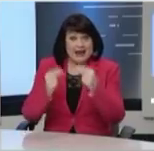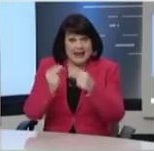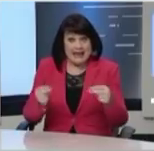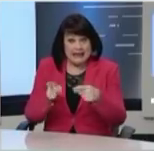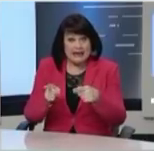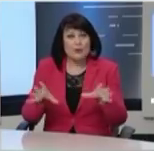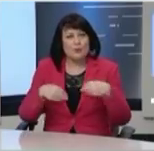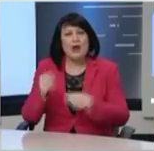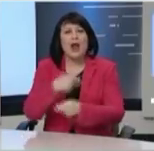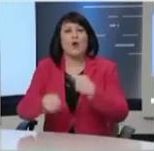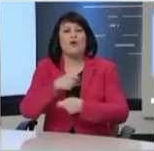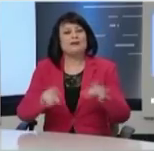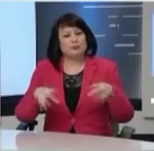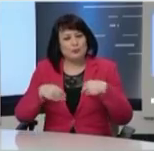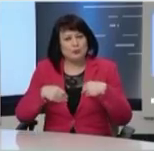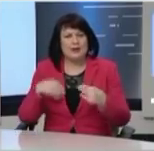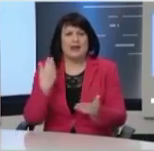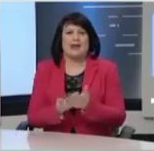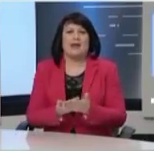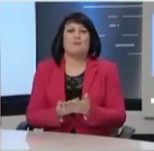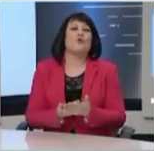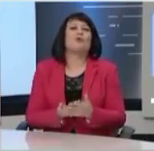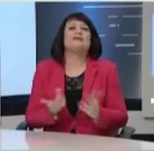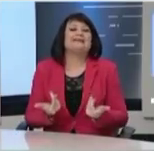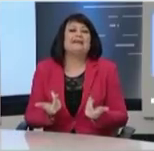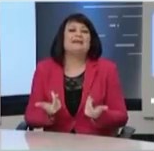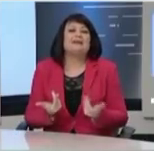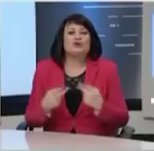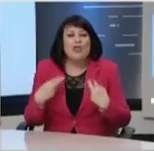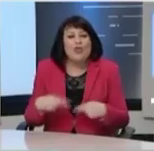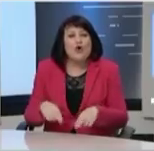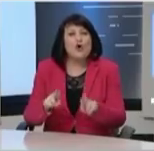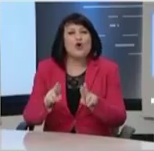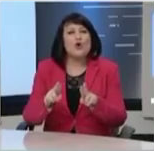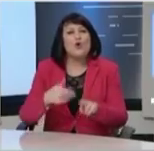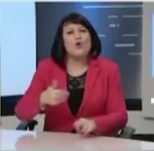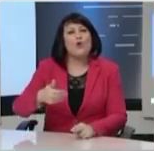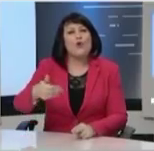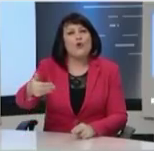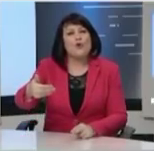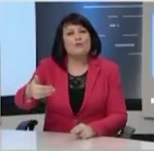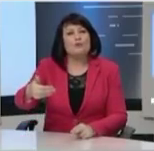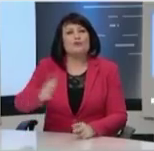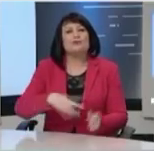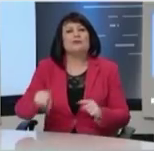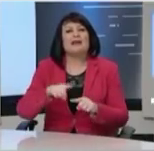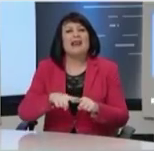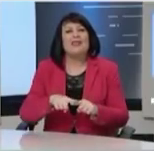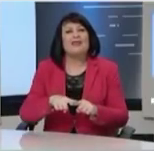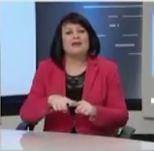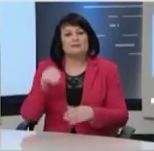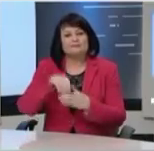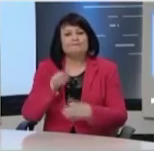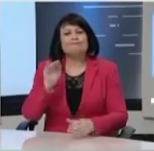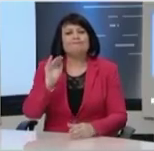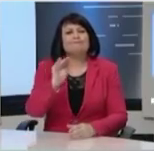αγορές και βεβαίως αποδεικνύει ότι ανοίγει το δρόμο για την σταθερή πρόσβαση της χώρας σε αυτές και